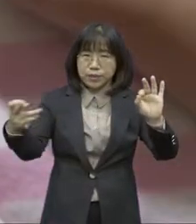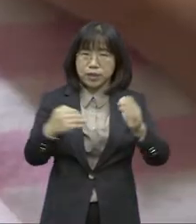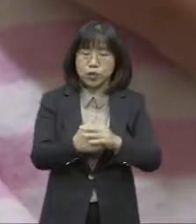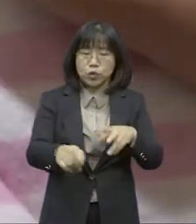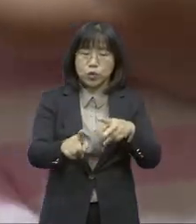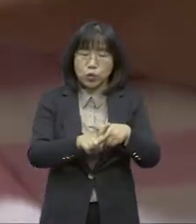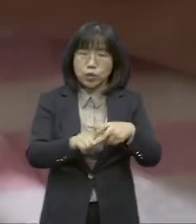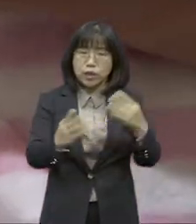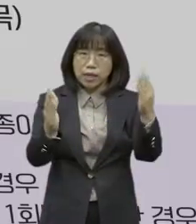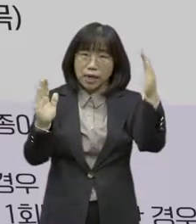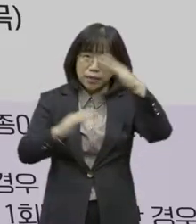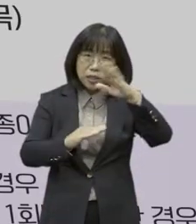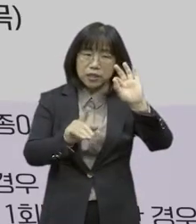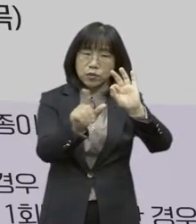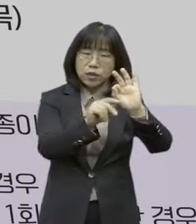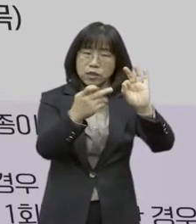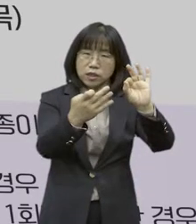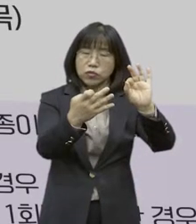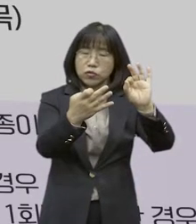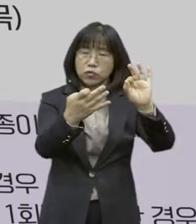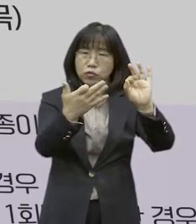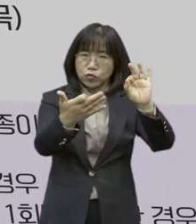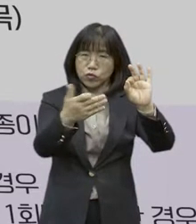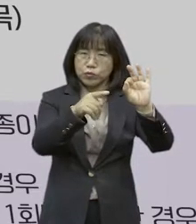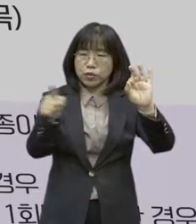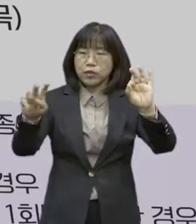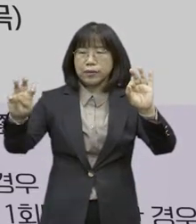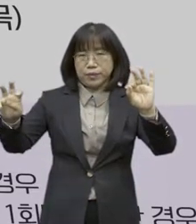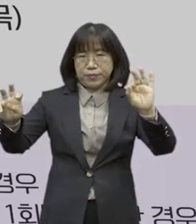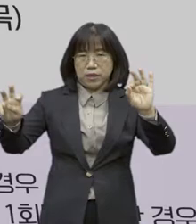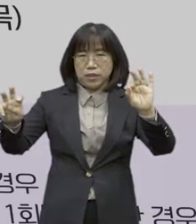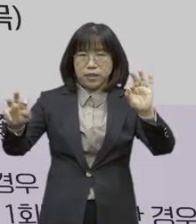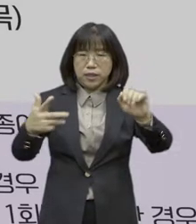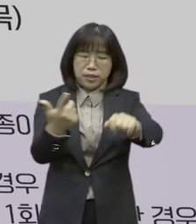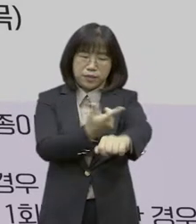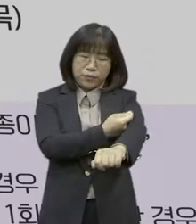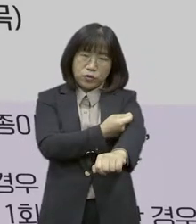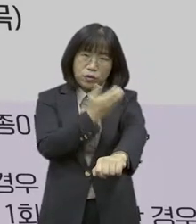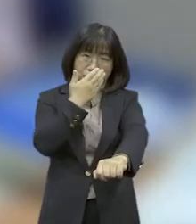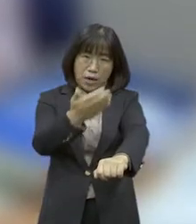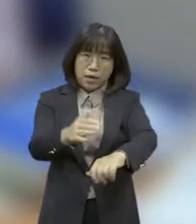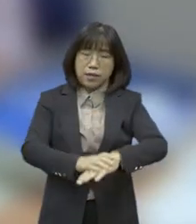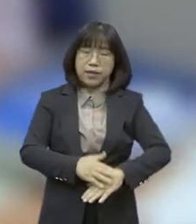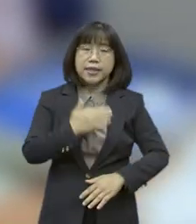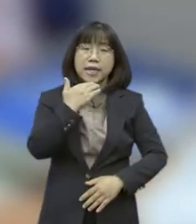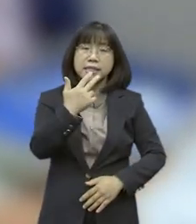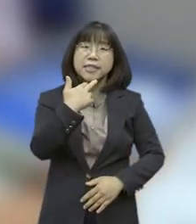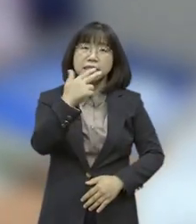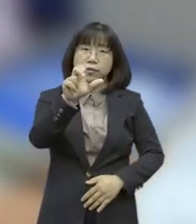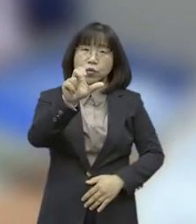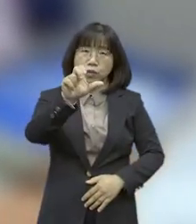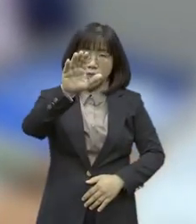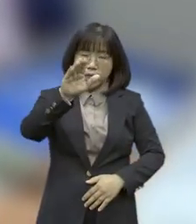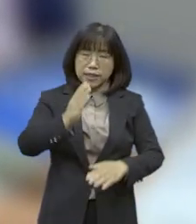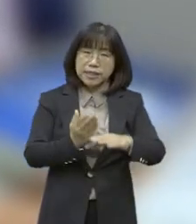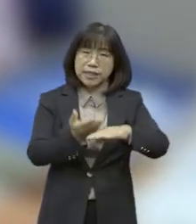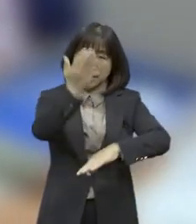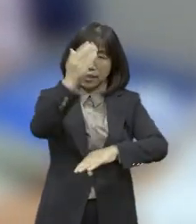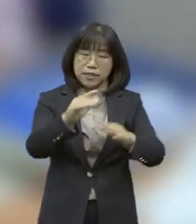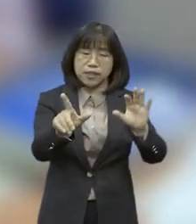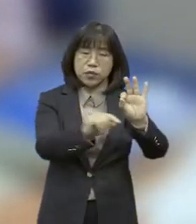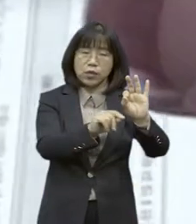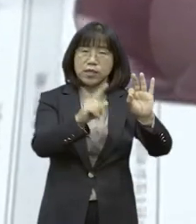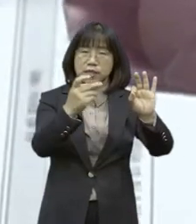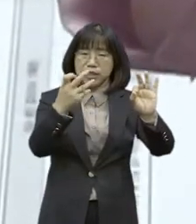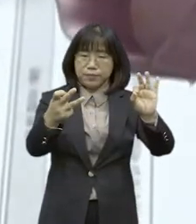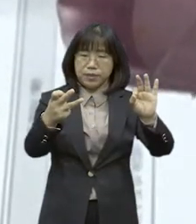12일, 초등학생은 10월 19일부터 30일에 집중 접종합니다. 만 75세 이상 어르신은